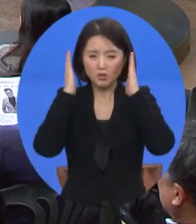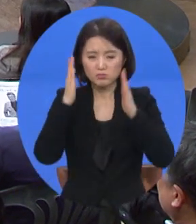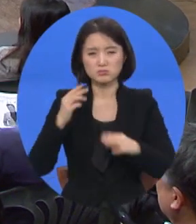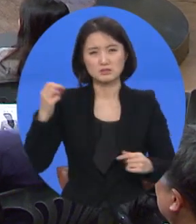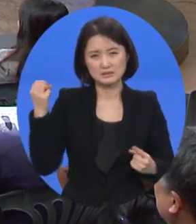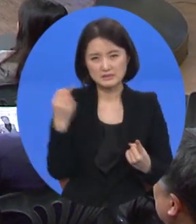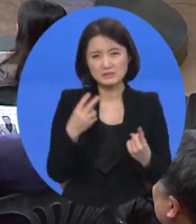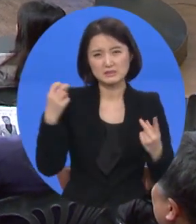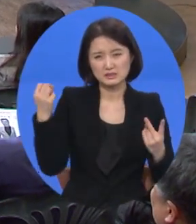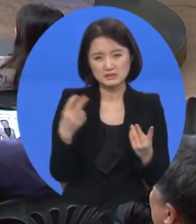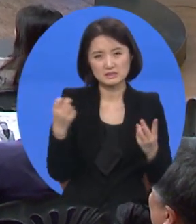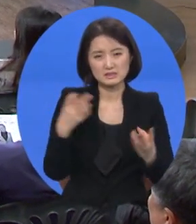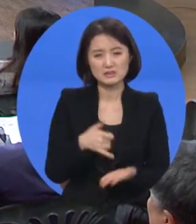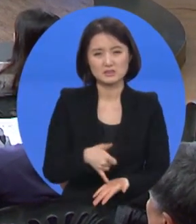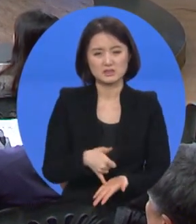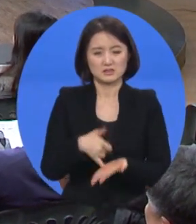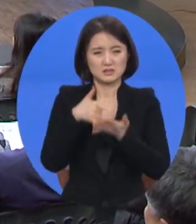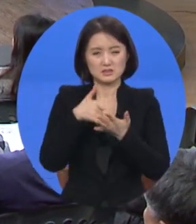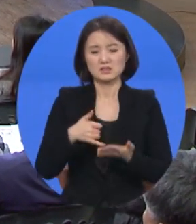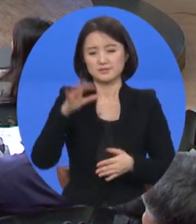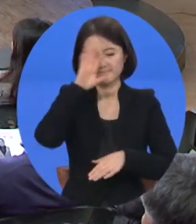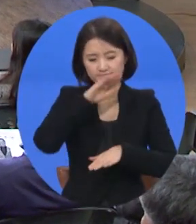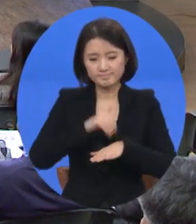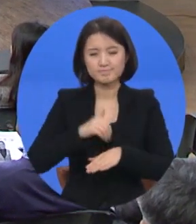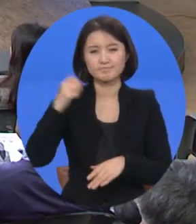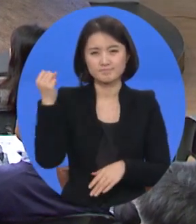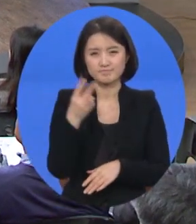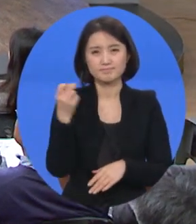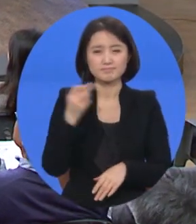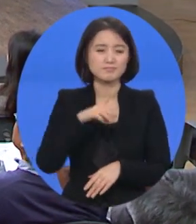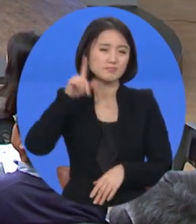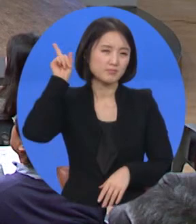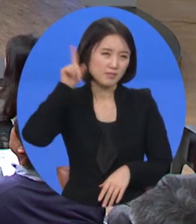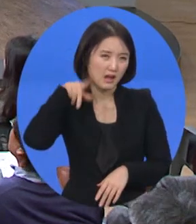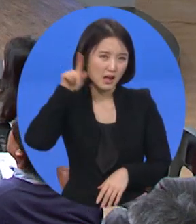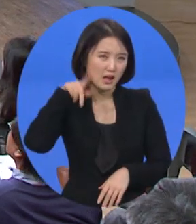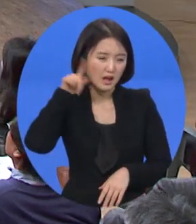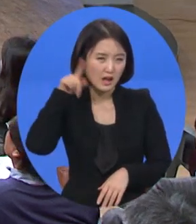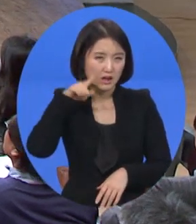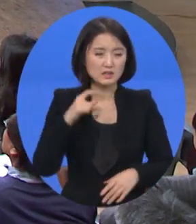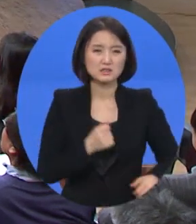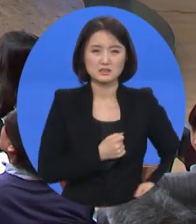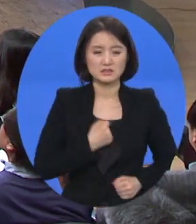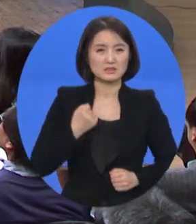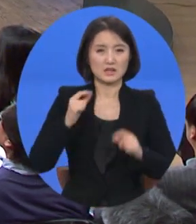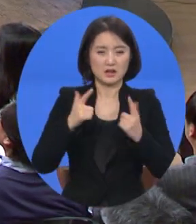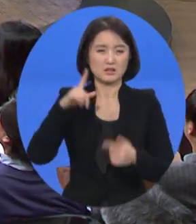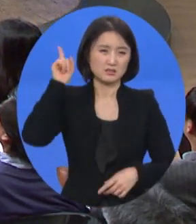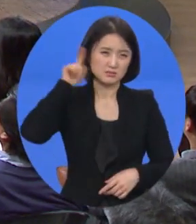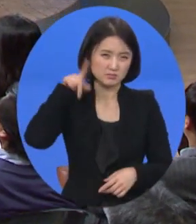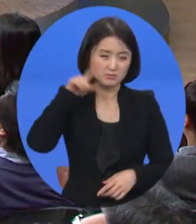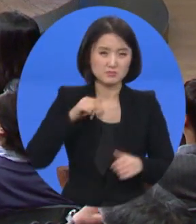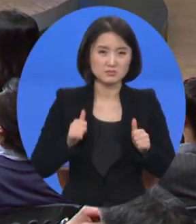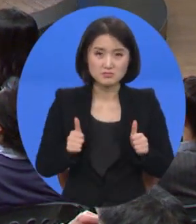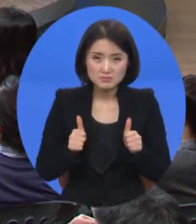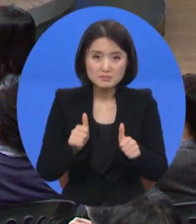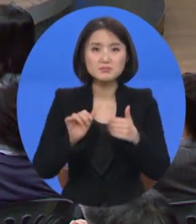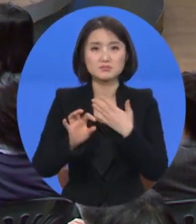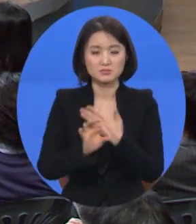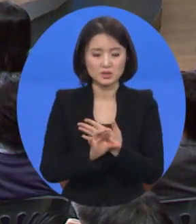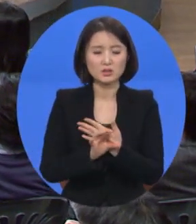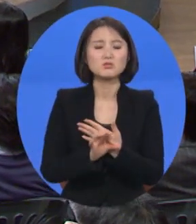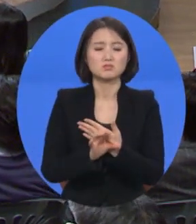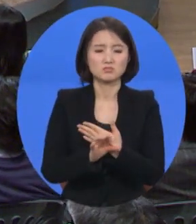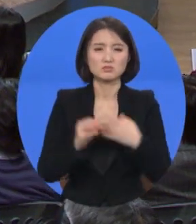기억을 기르고 하는 일은 그것을 매일 매일이 라도 하루라도 개월이 하지 않으면 그 사람이 선비의 도 얼어 잘 수가